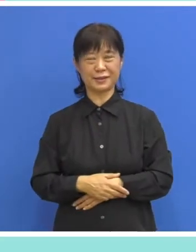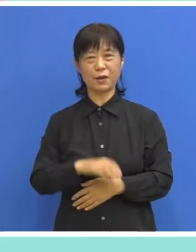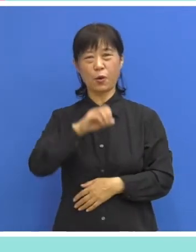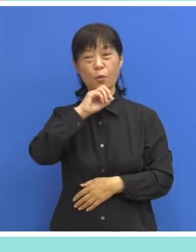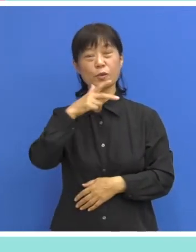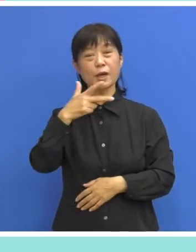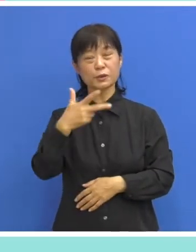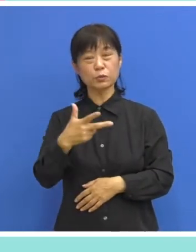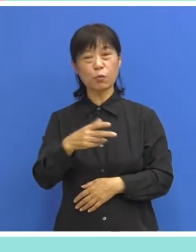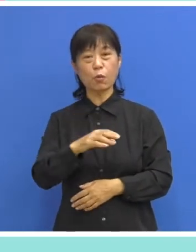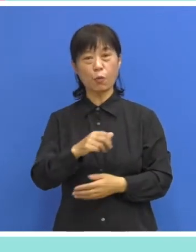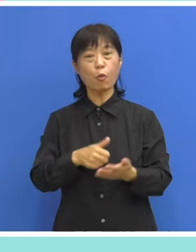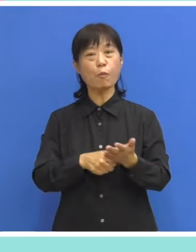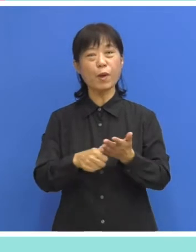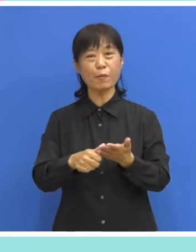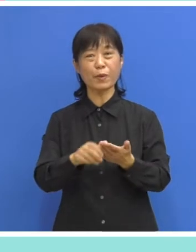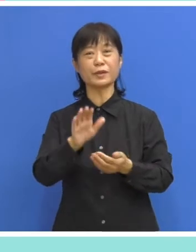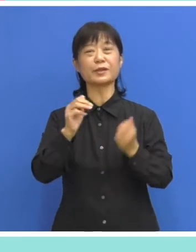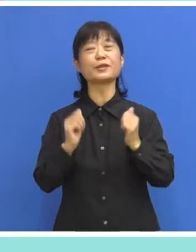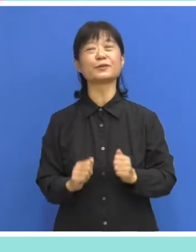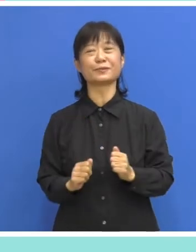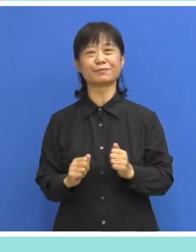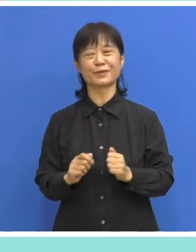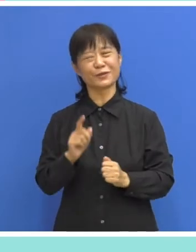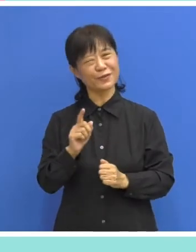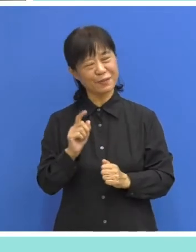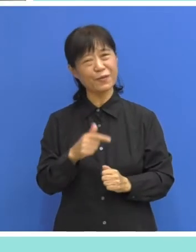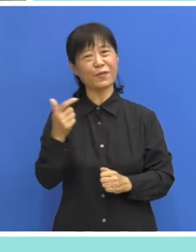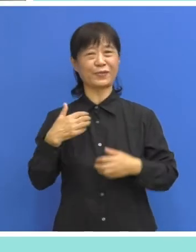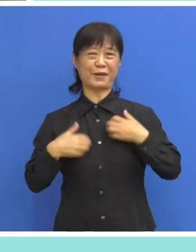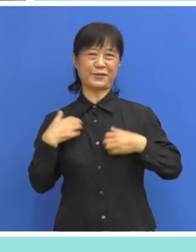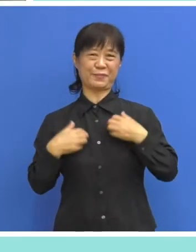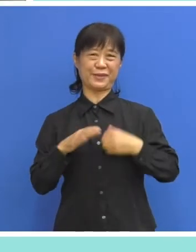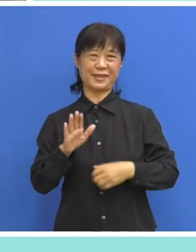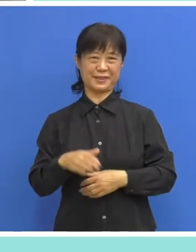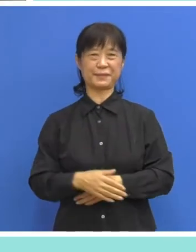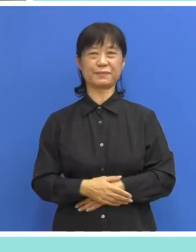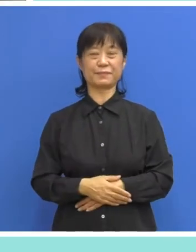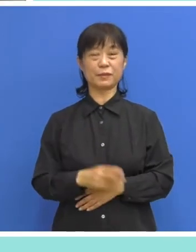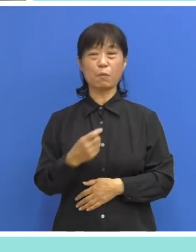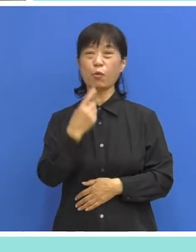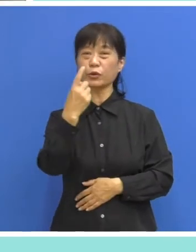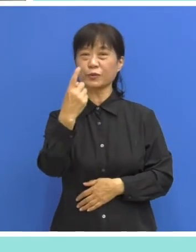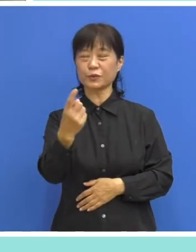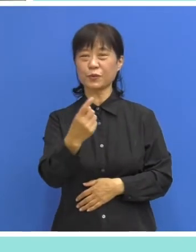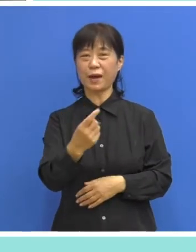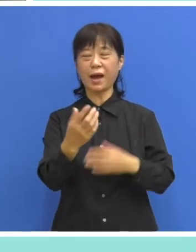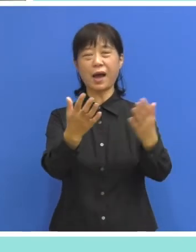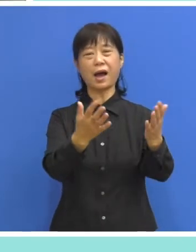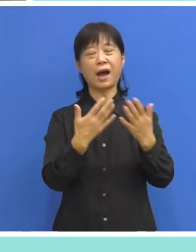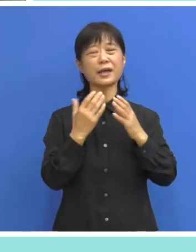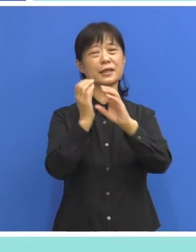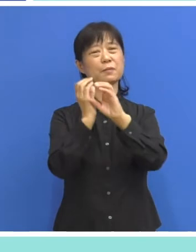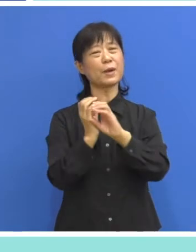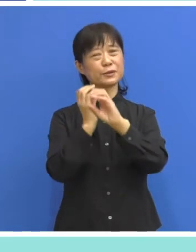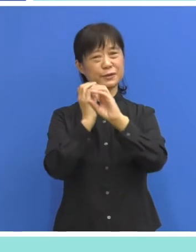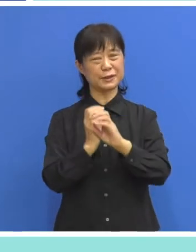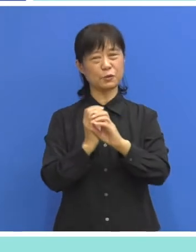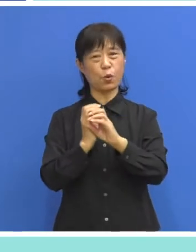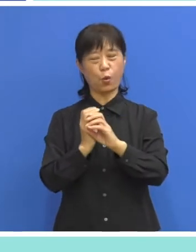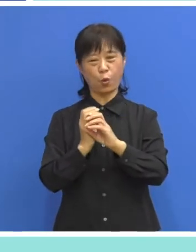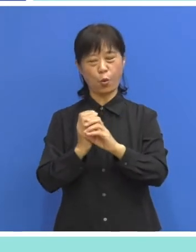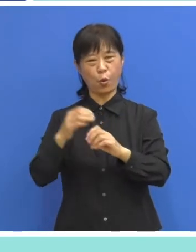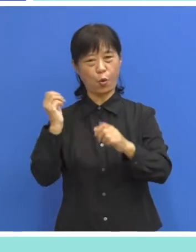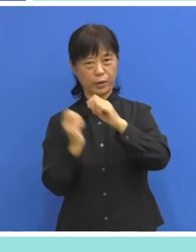ですねメンバーに入られてますけど、まあ、一つ楽しみかなと、まあ、それともう一つはやっぱり秋祭りの郷土芸能クジラ太